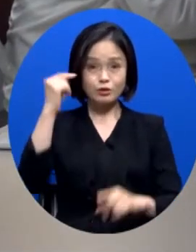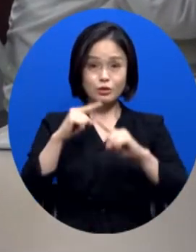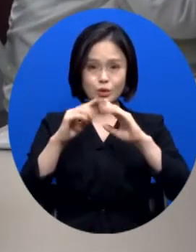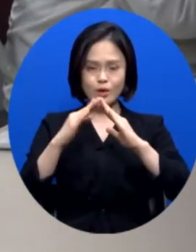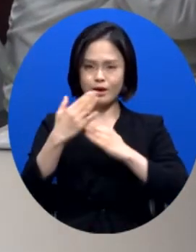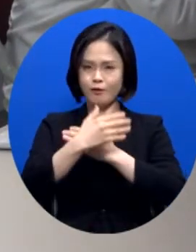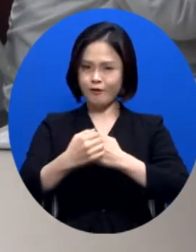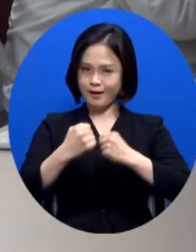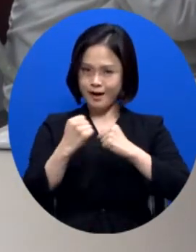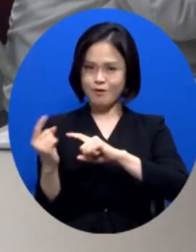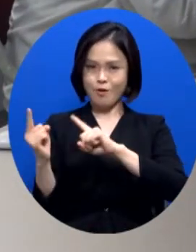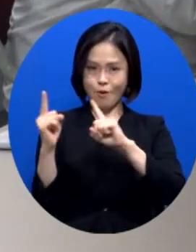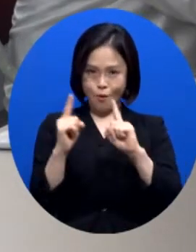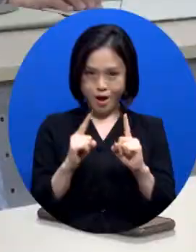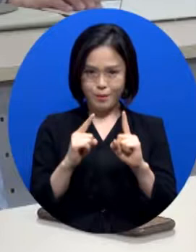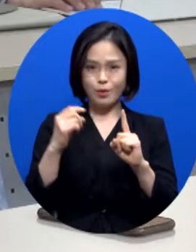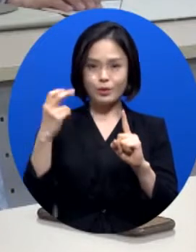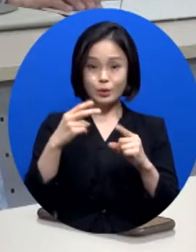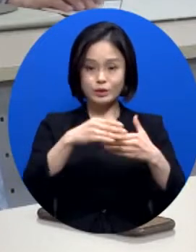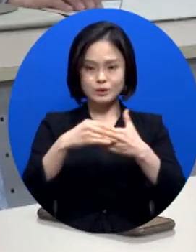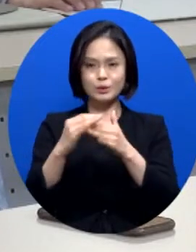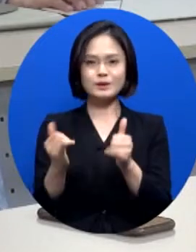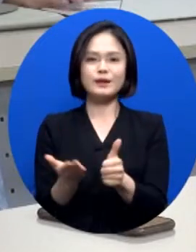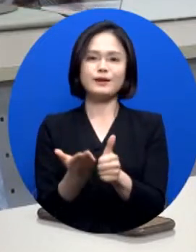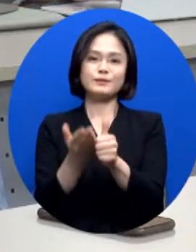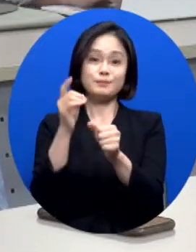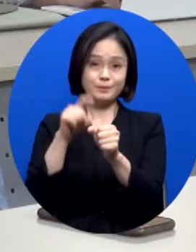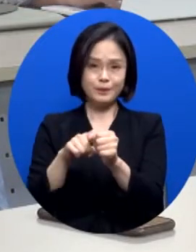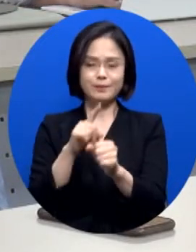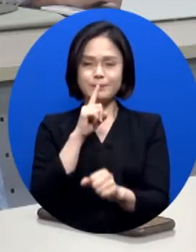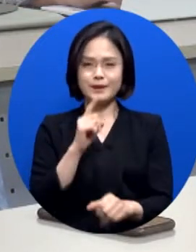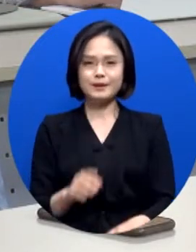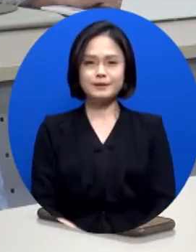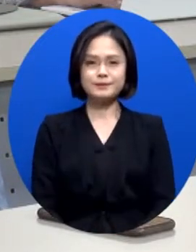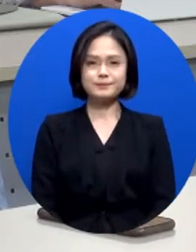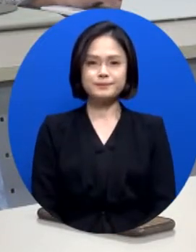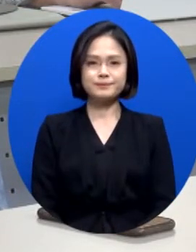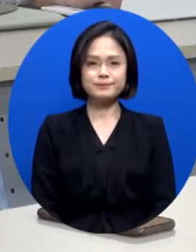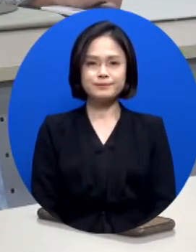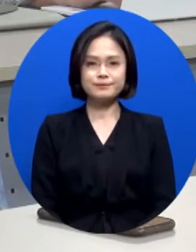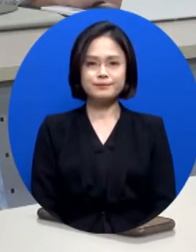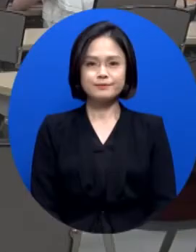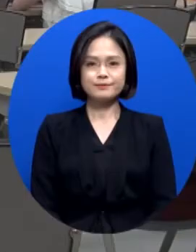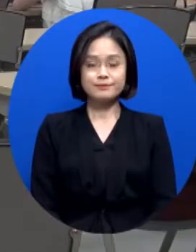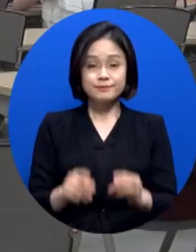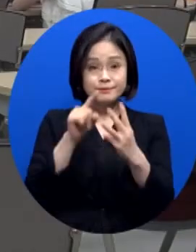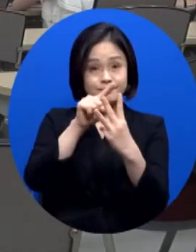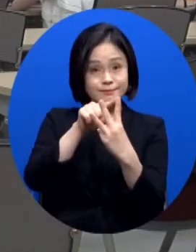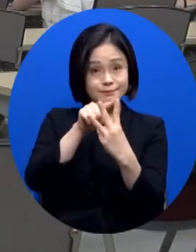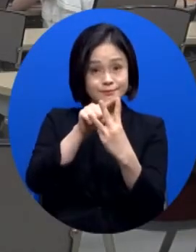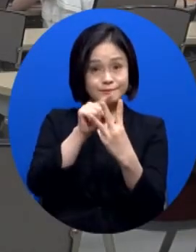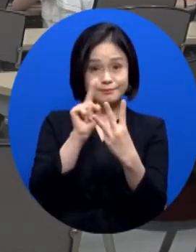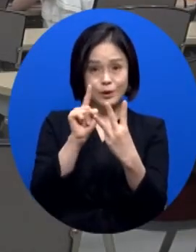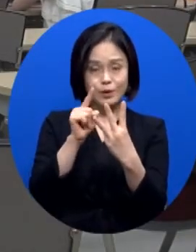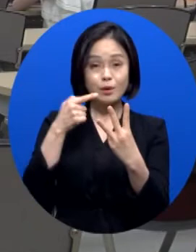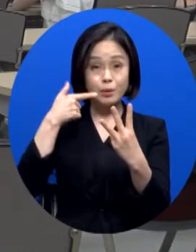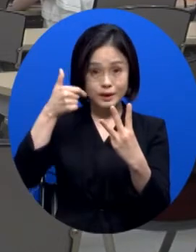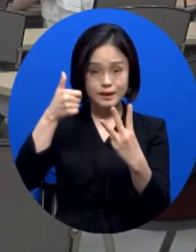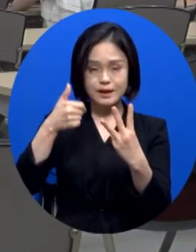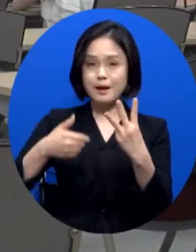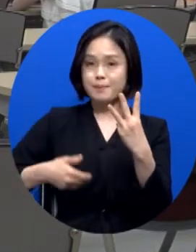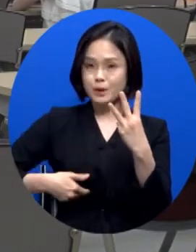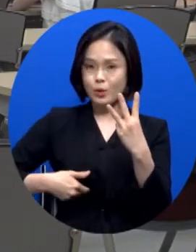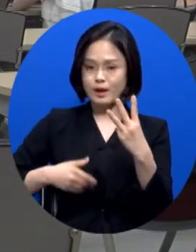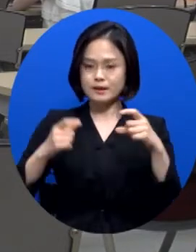지도자 양성을 위한 도전 이라고 밝혔습니다 신설 과정 중 사회적 목회는 목회자들이 필요로 하는 지역